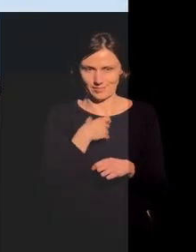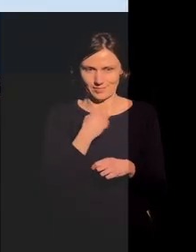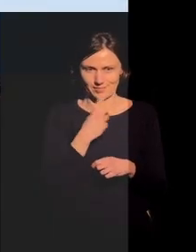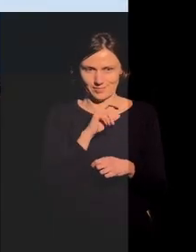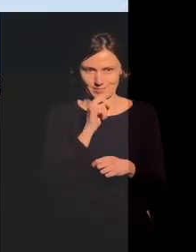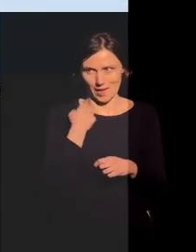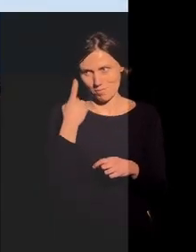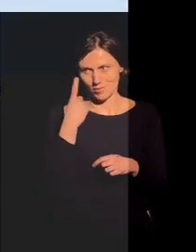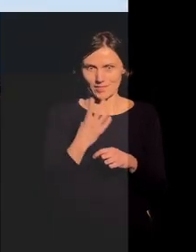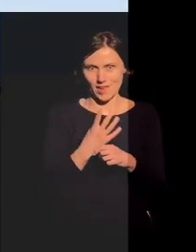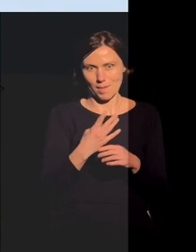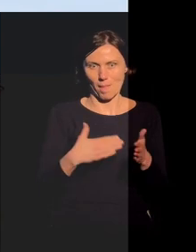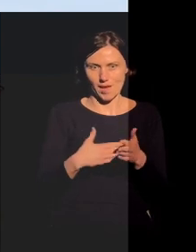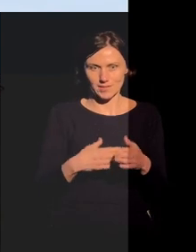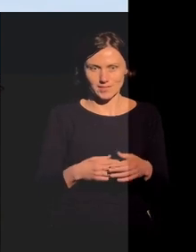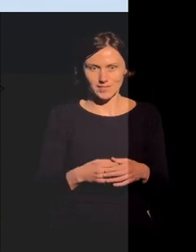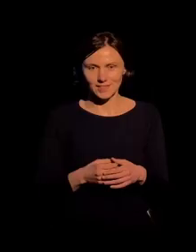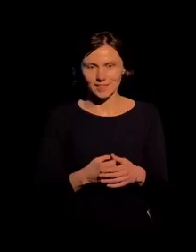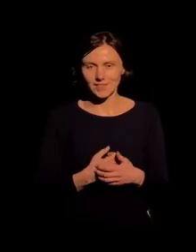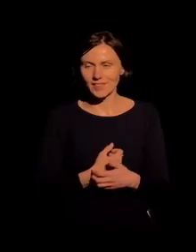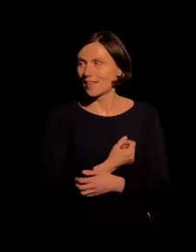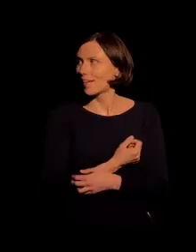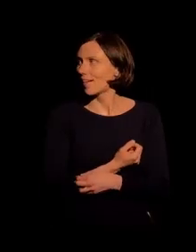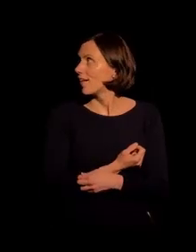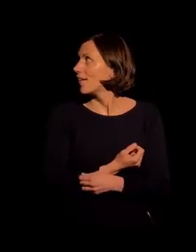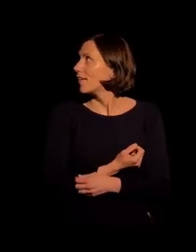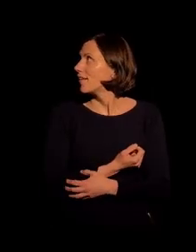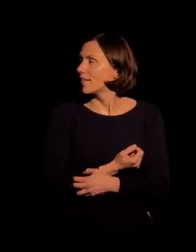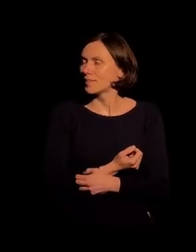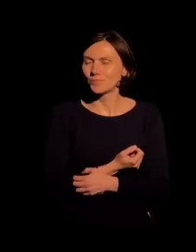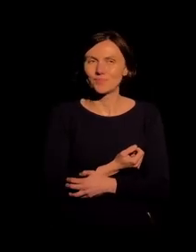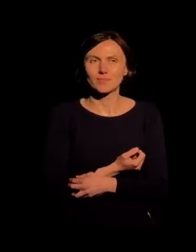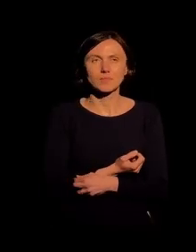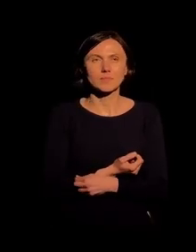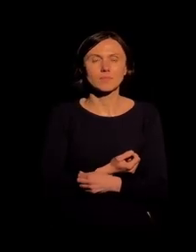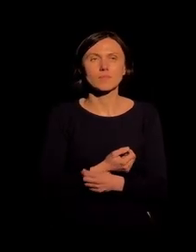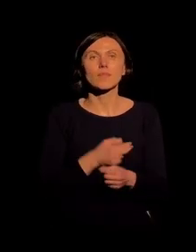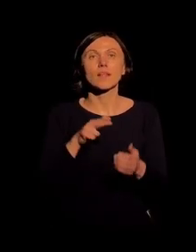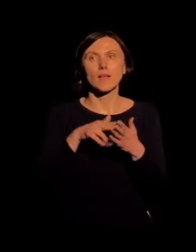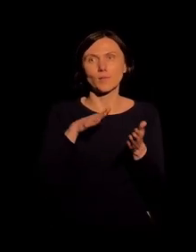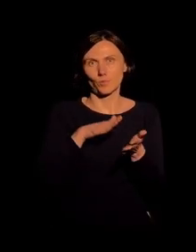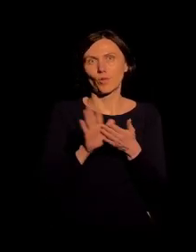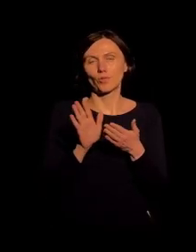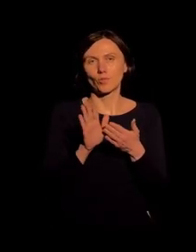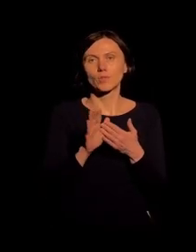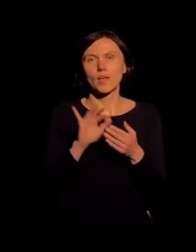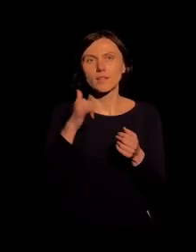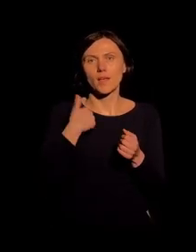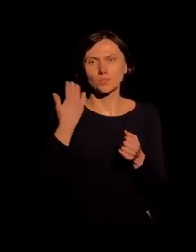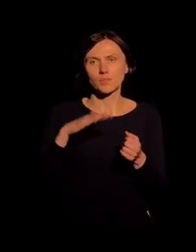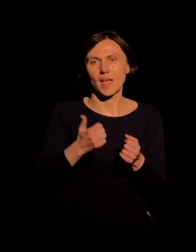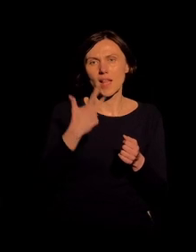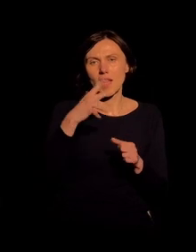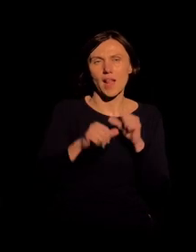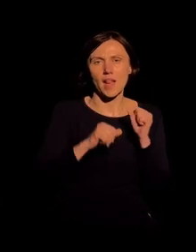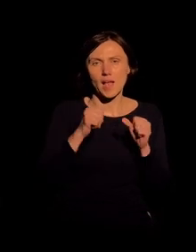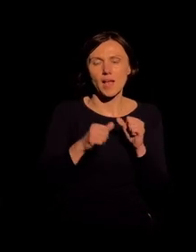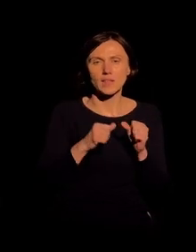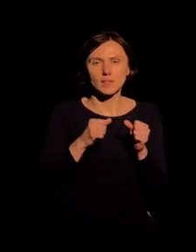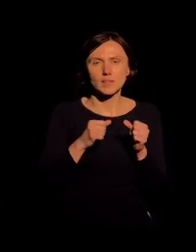Początkowo, teraz już naciskam i zaraz zobacz, czy, o dobra, wszystko działa. No początkowo, kiedy miałem te kilka lat, to